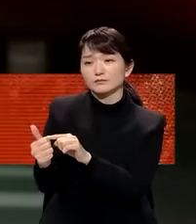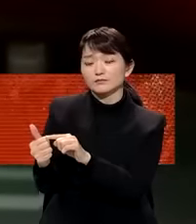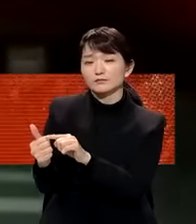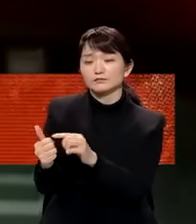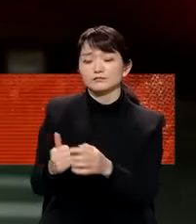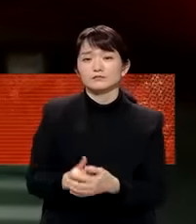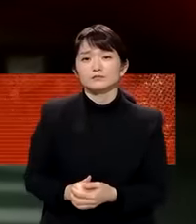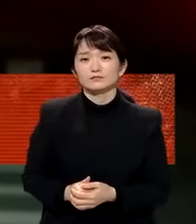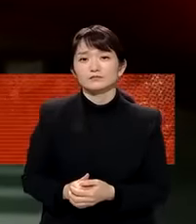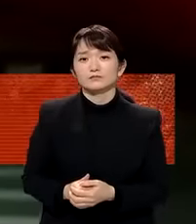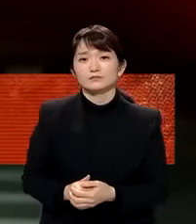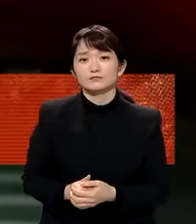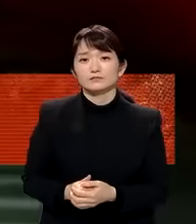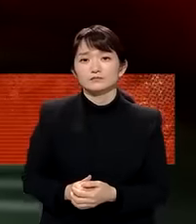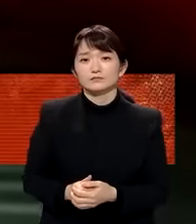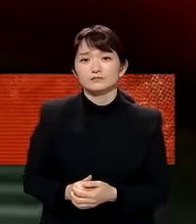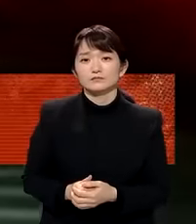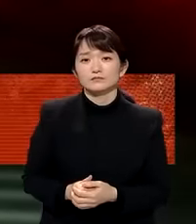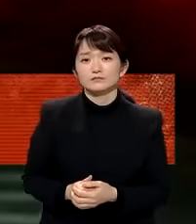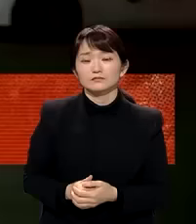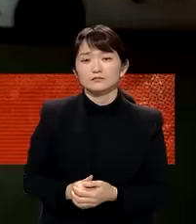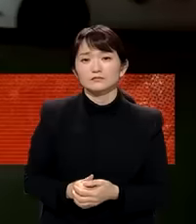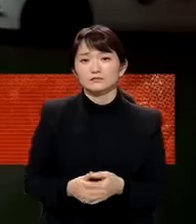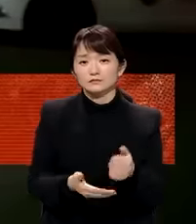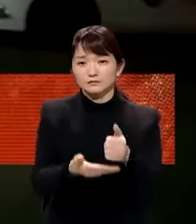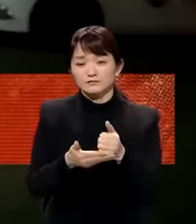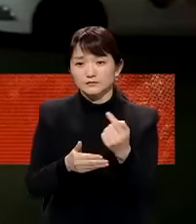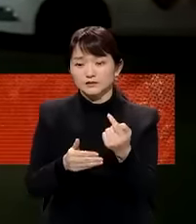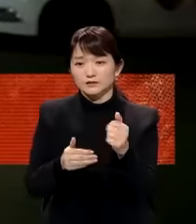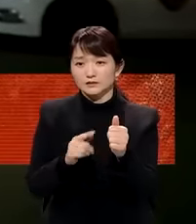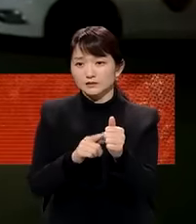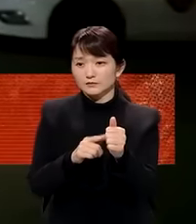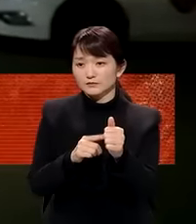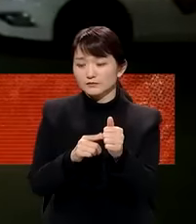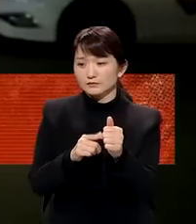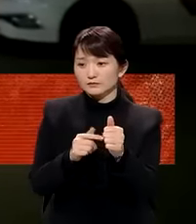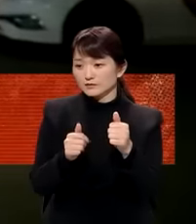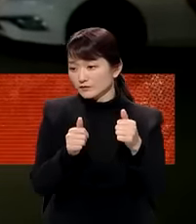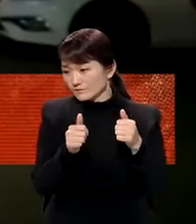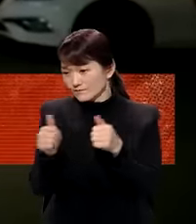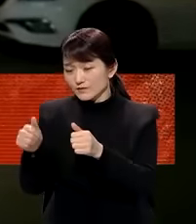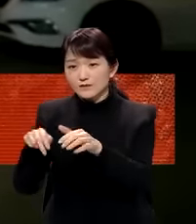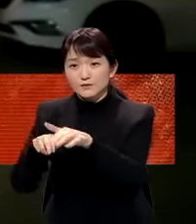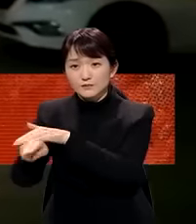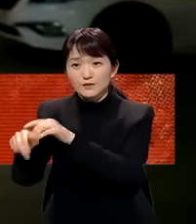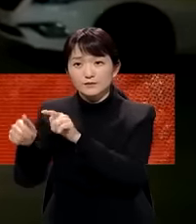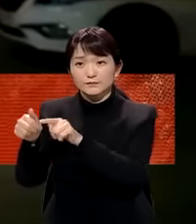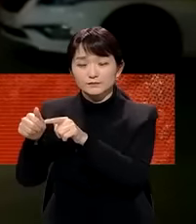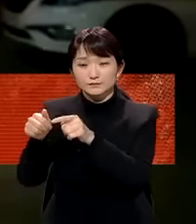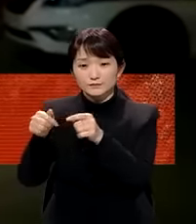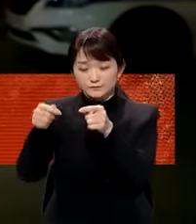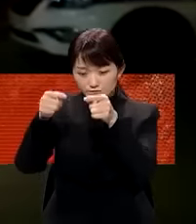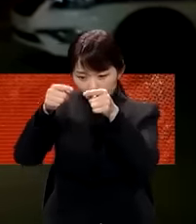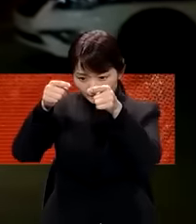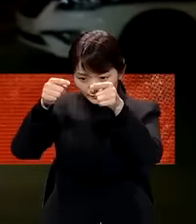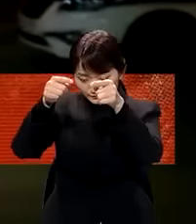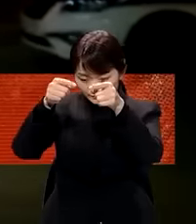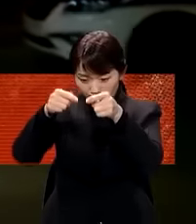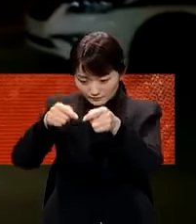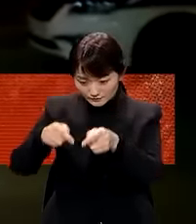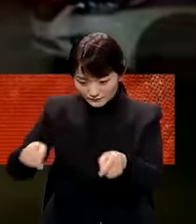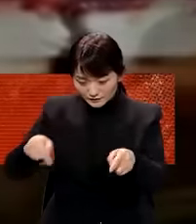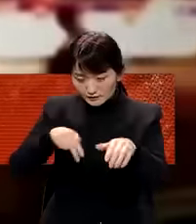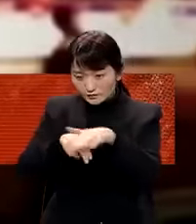갖다가이 쫓는이 손님 남성 손님을 피해서이 사람이 달아나기 시작을 하다가 1층까지 도망을 갔다가